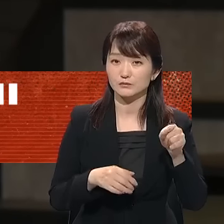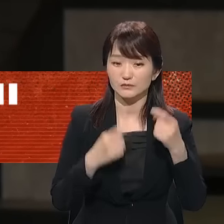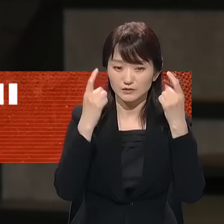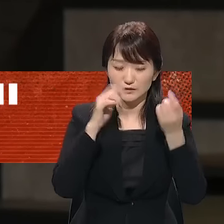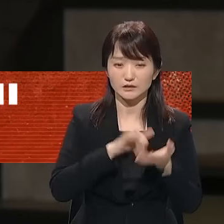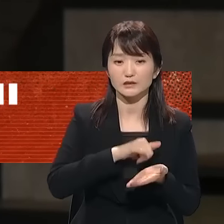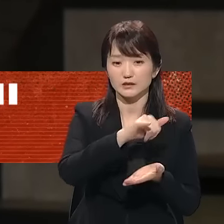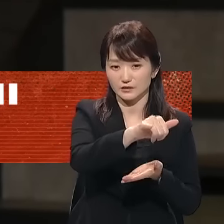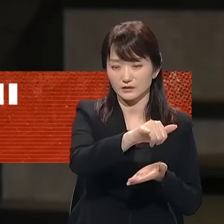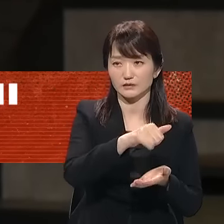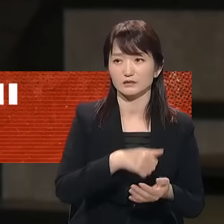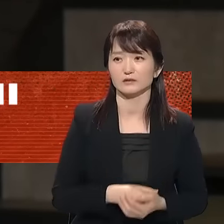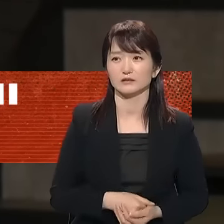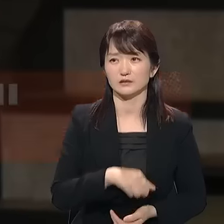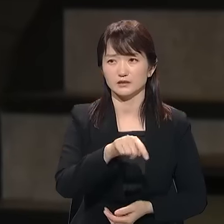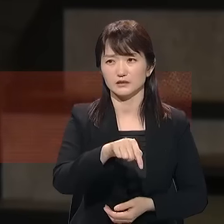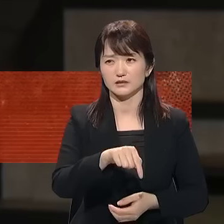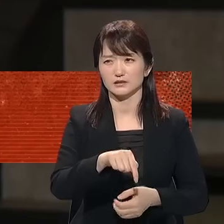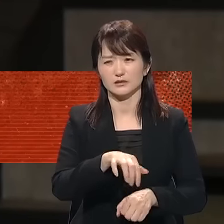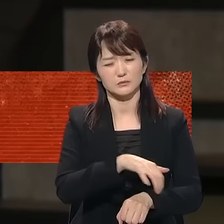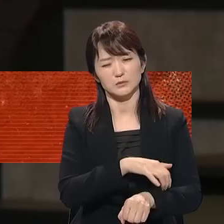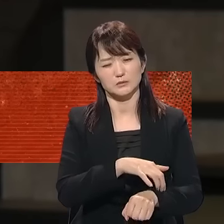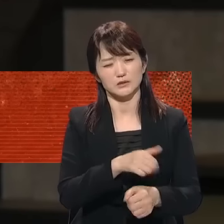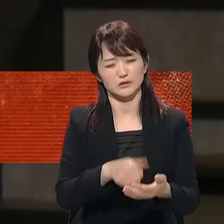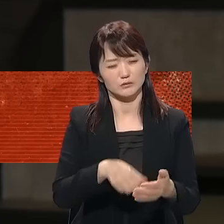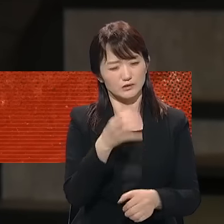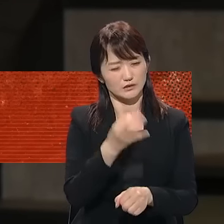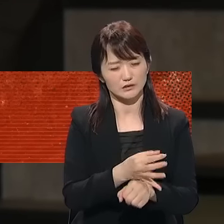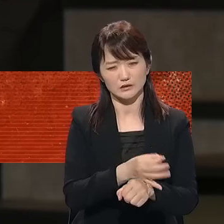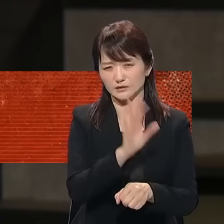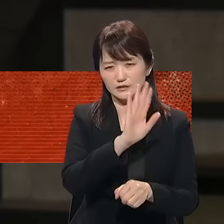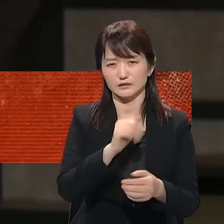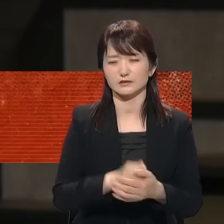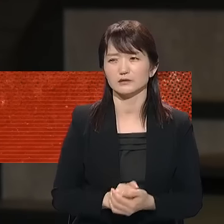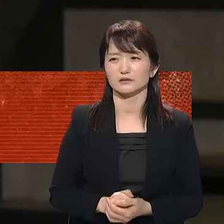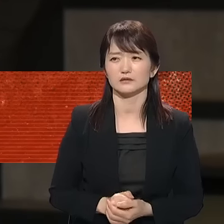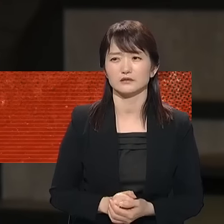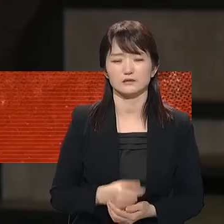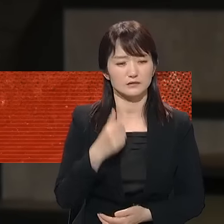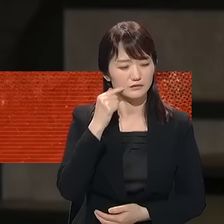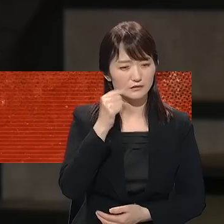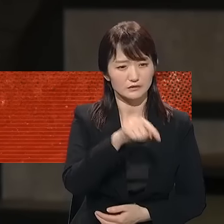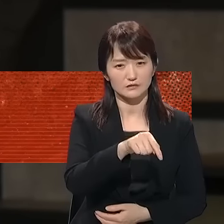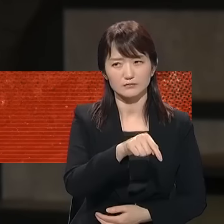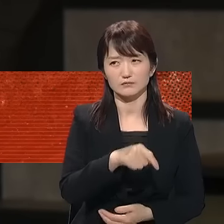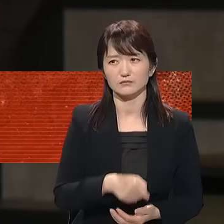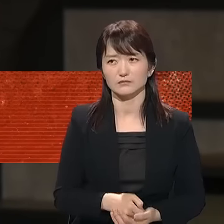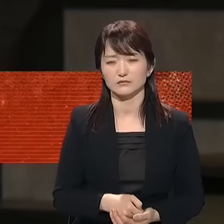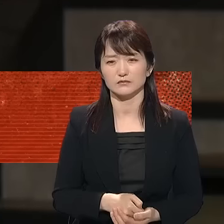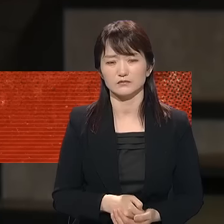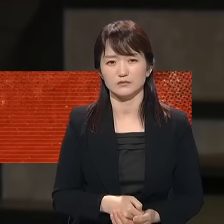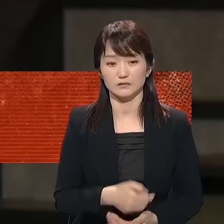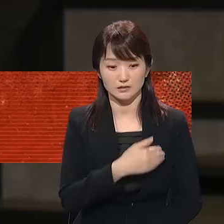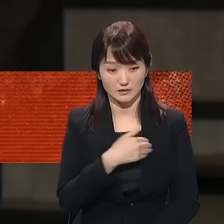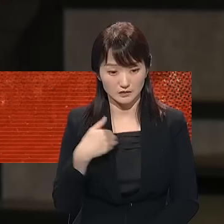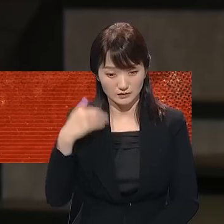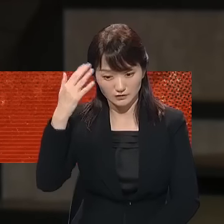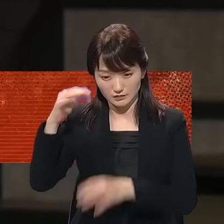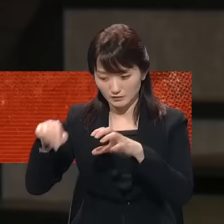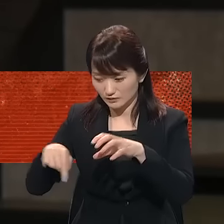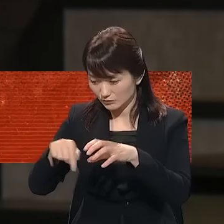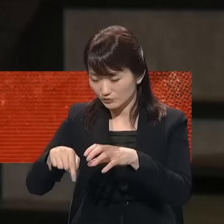이런 식으로 불편한 쇼핑을 하지는 않잖아요. 어느 나라보다도 일본에 대해서는 당당한 우리나라인데 이번